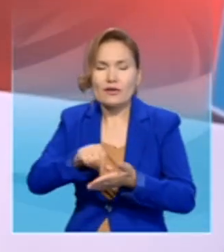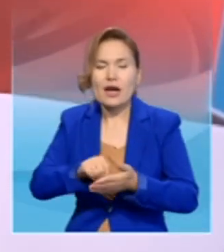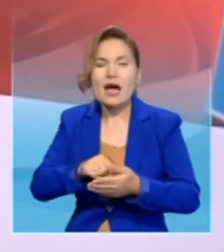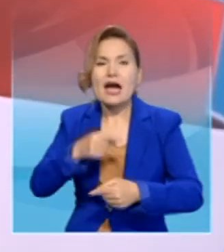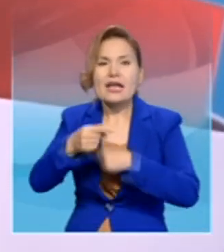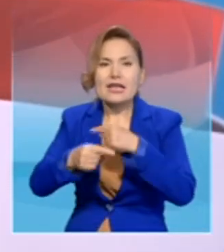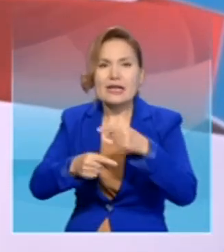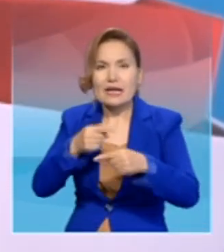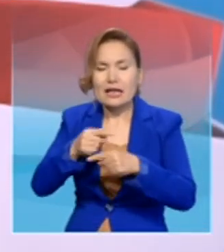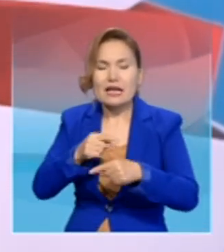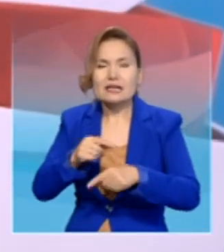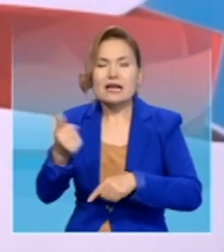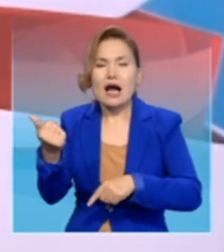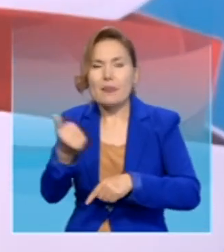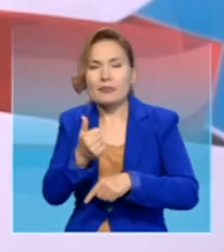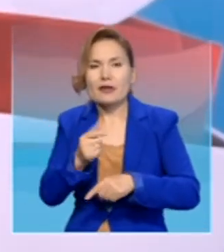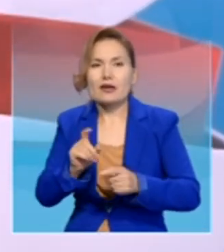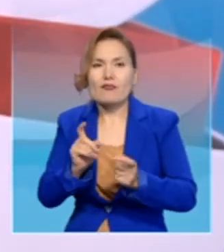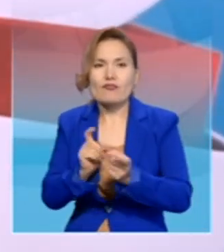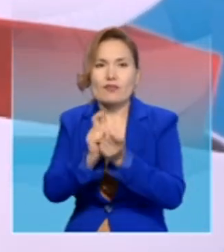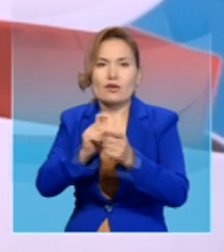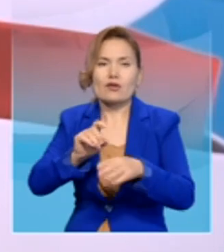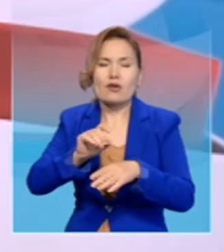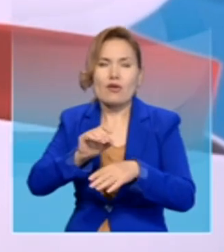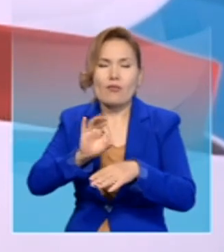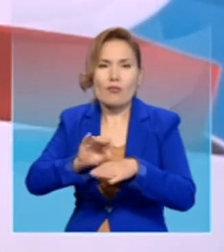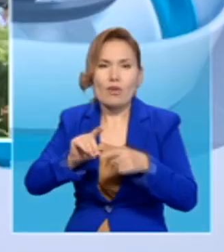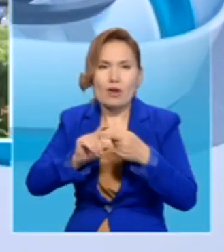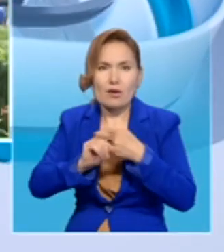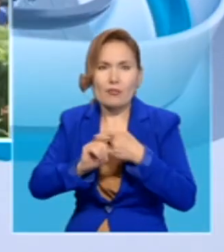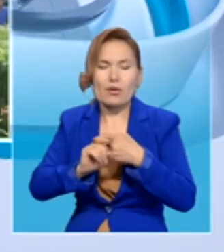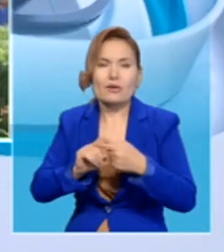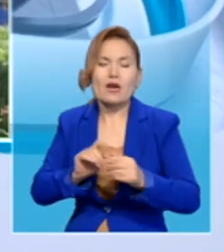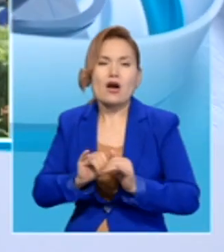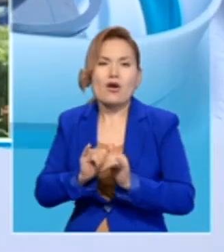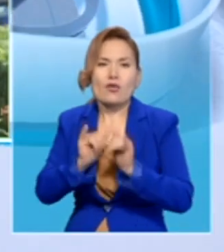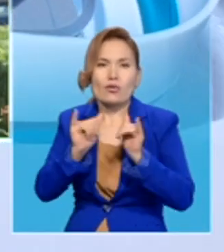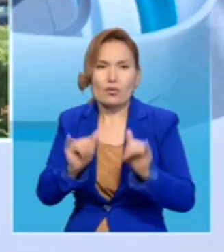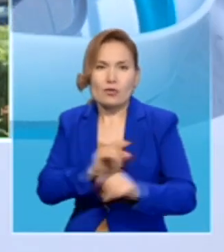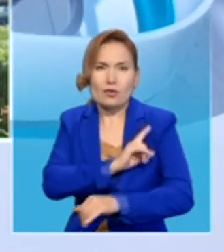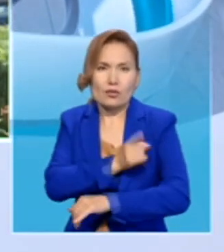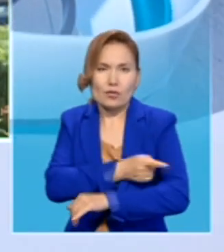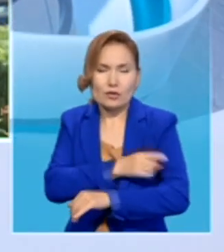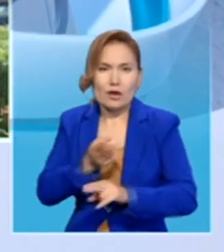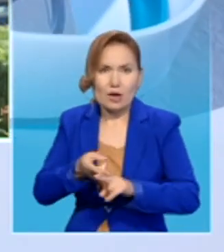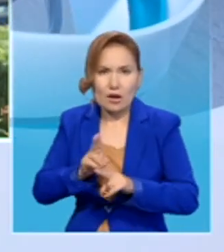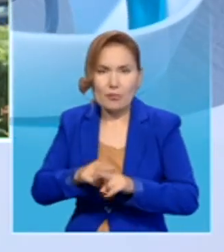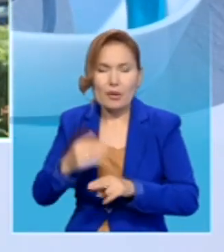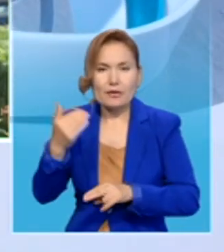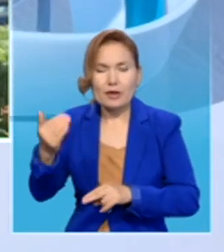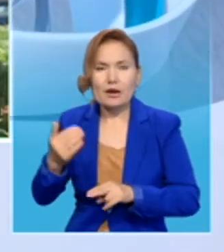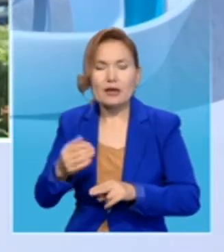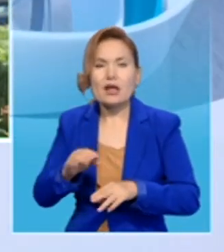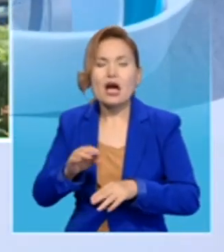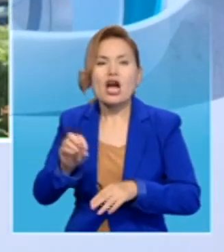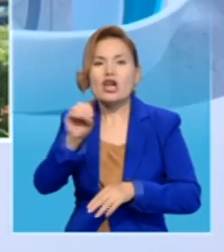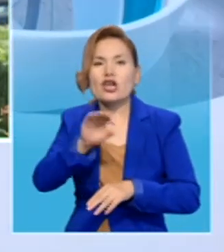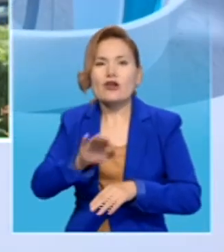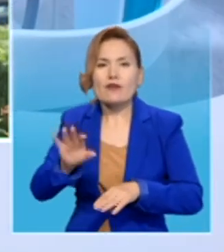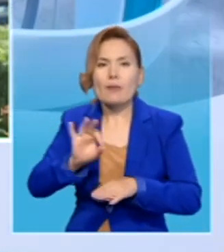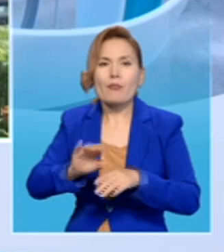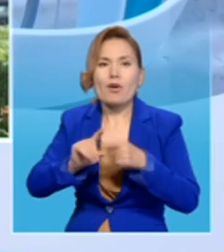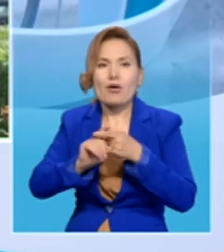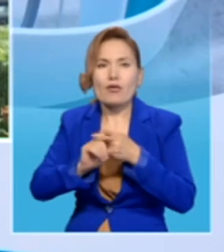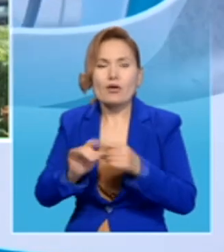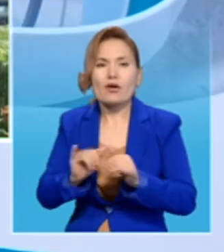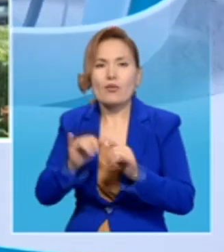бастап індетке қарсы күресті күшейтпек. Қарт құрлықтағы соңғы ахуалды әріптесім Нұрсұлу Қасымнан білейік. Нұрсұлу, індет Еуропаның қанша